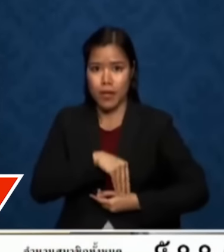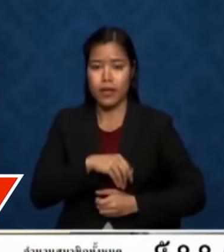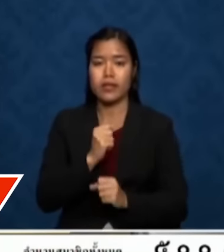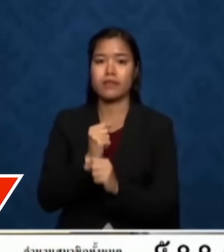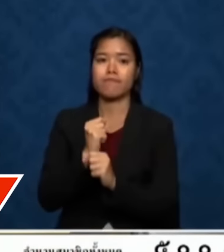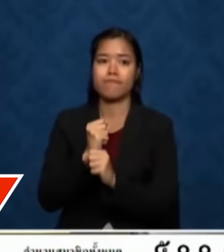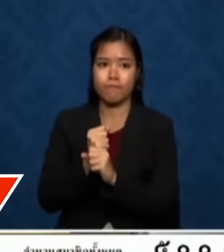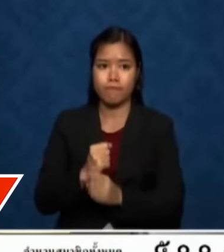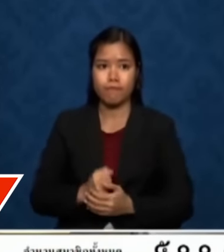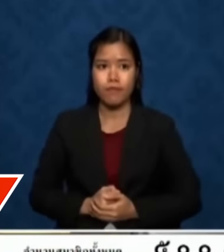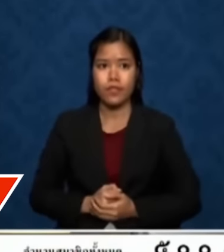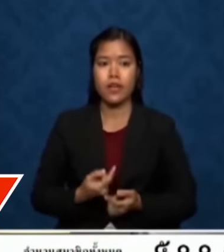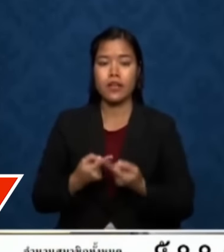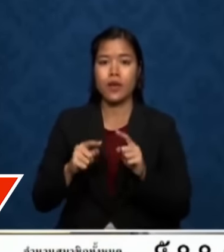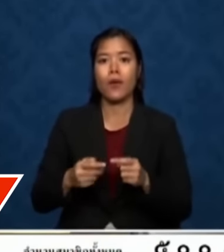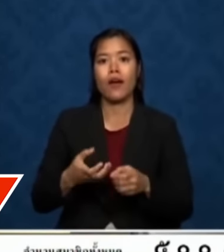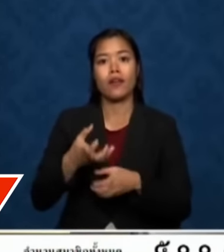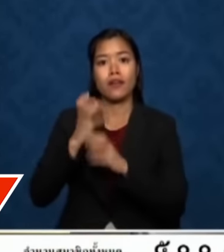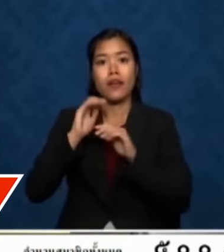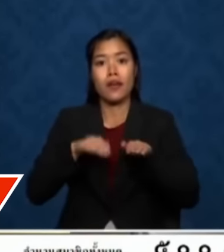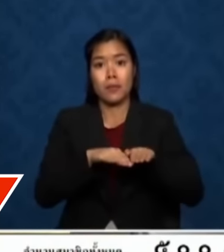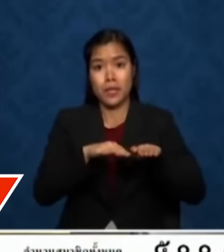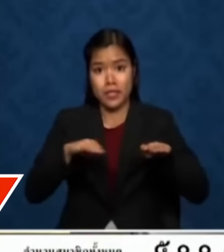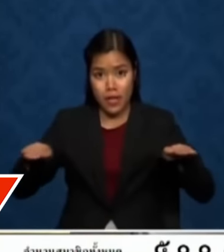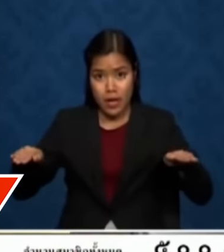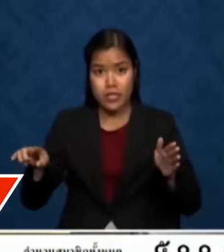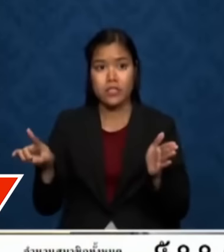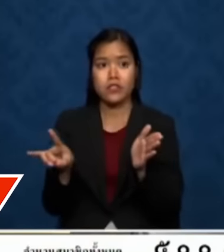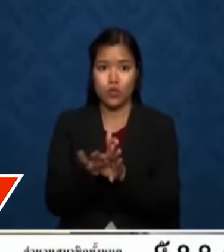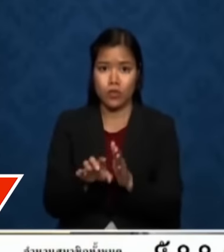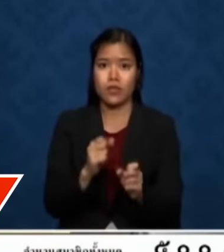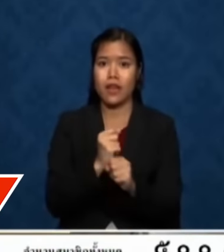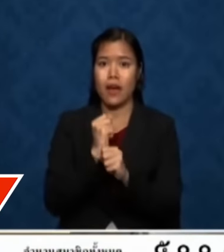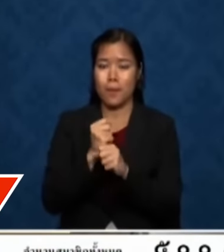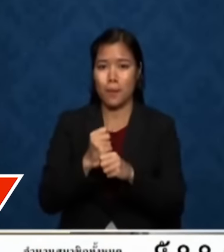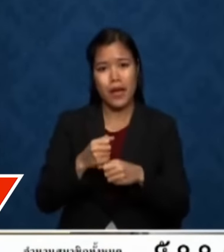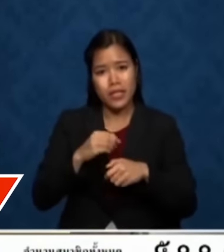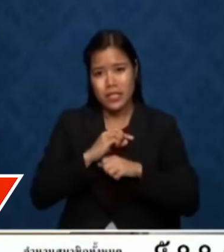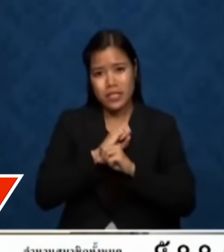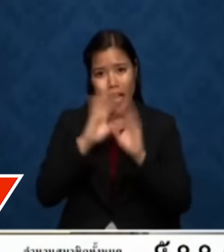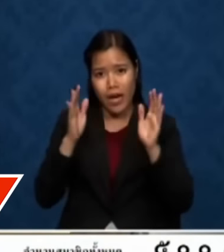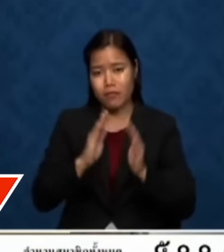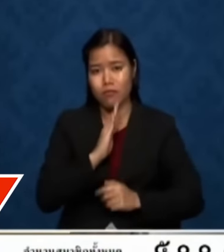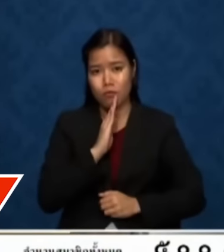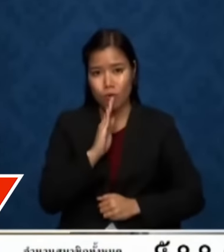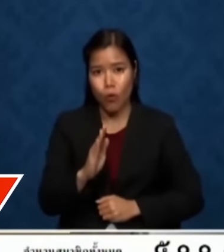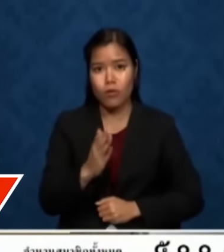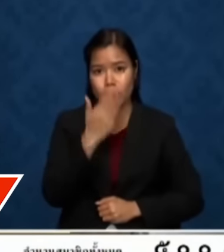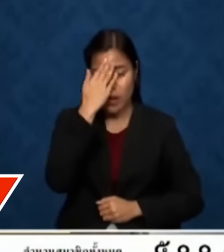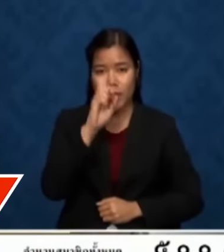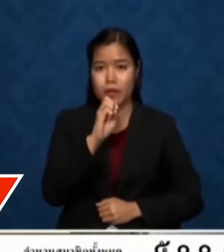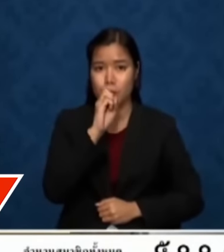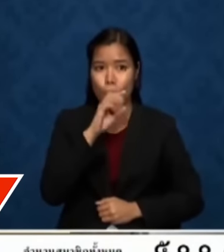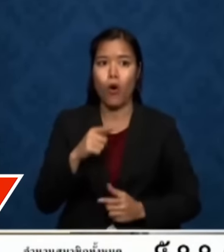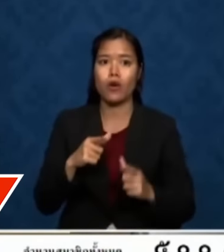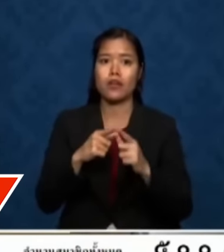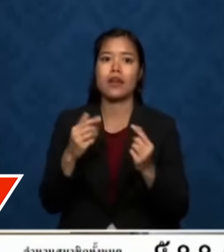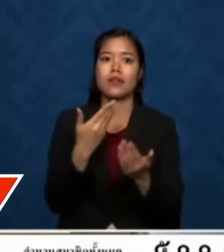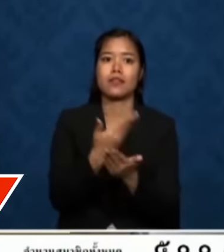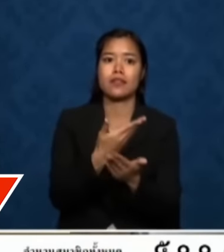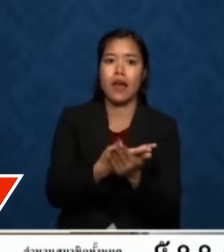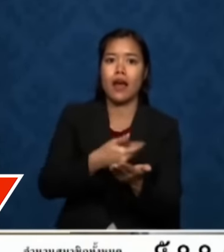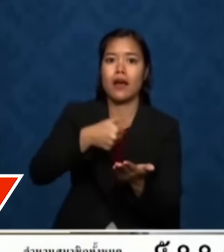พื้นฐานที่สุดค่ะนั่นคือเรื่องของการทำให้มันโปร่งใสเพราะนี่เรากำลังพูดถึงภาษีของ